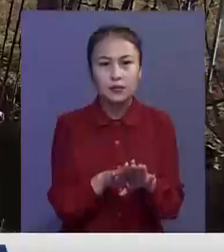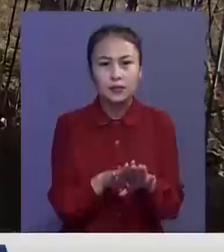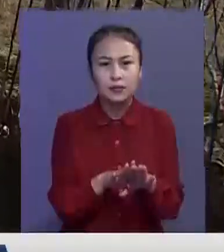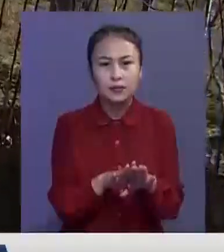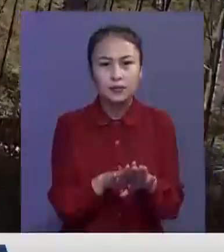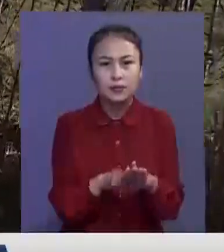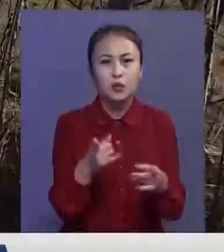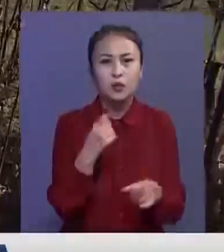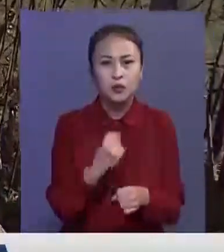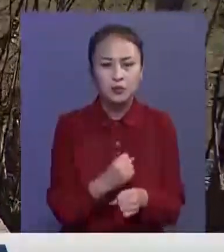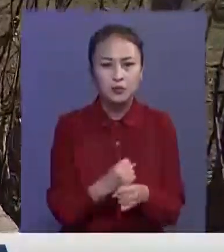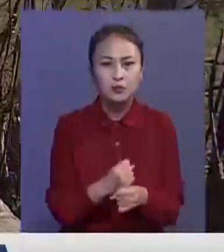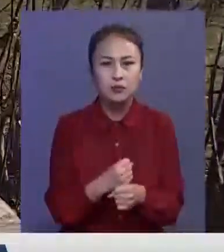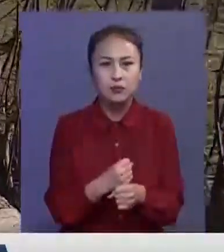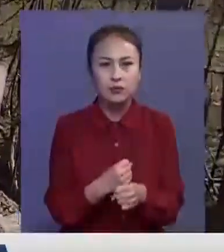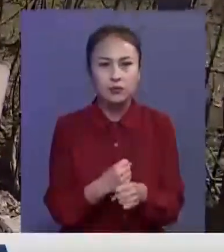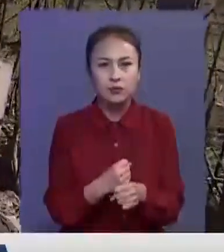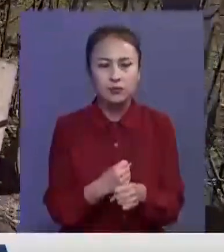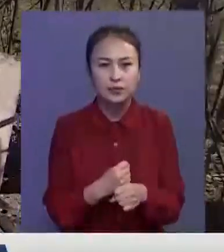Бірақ амал бар ма?